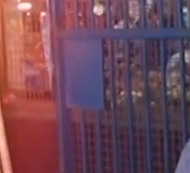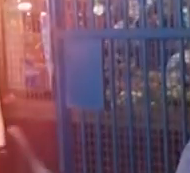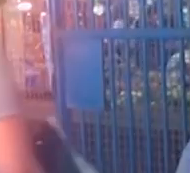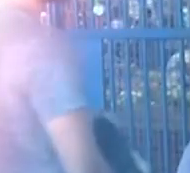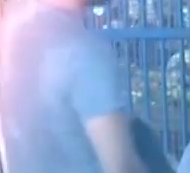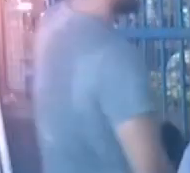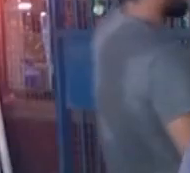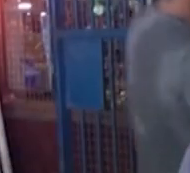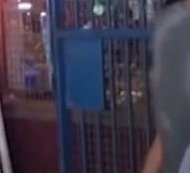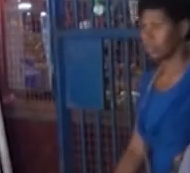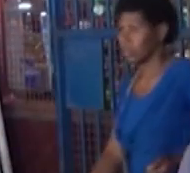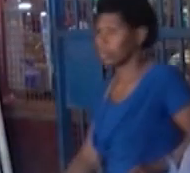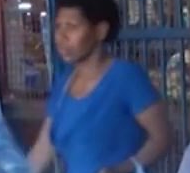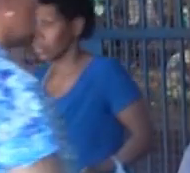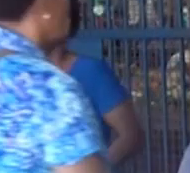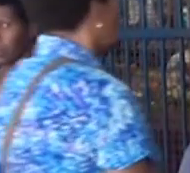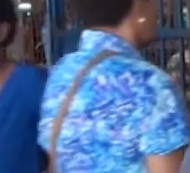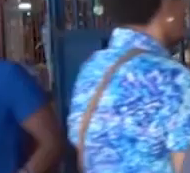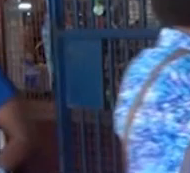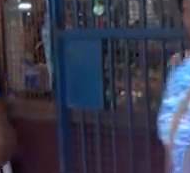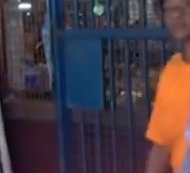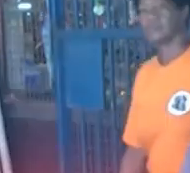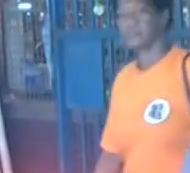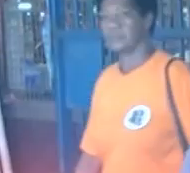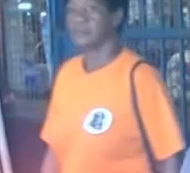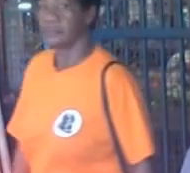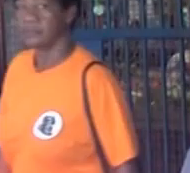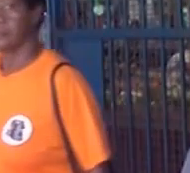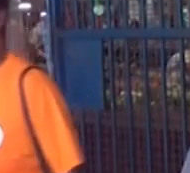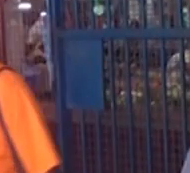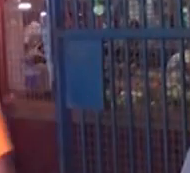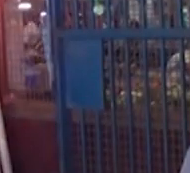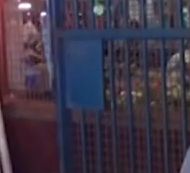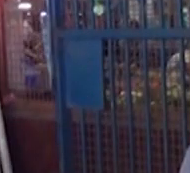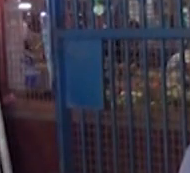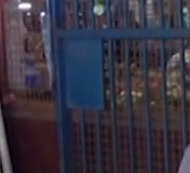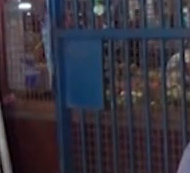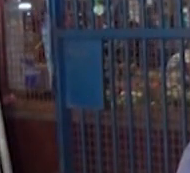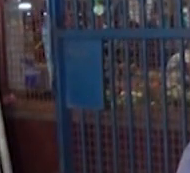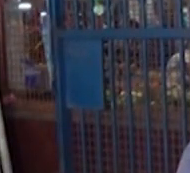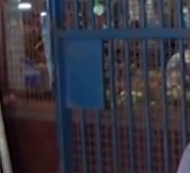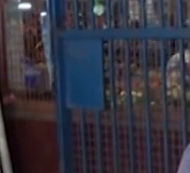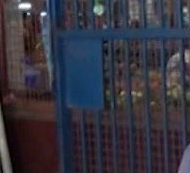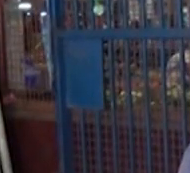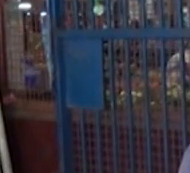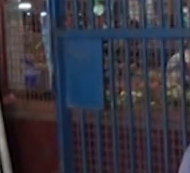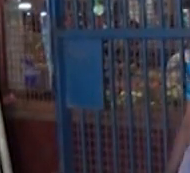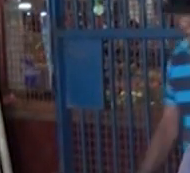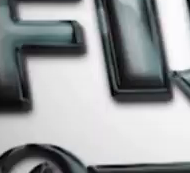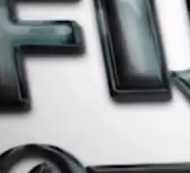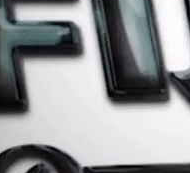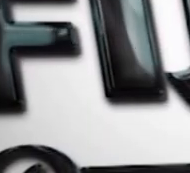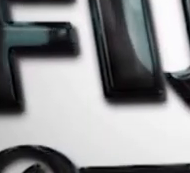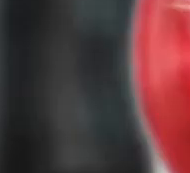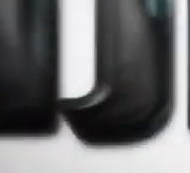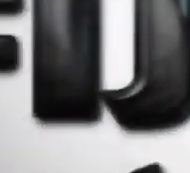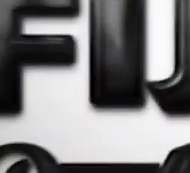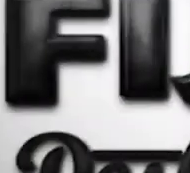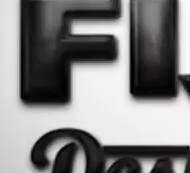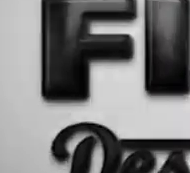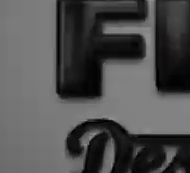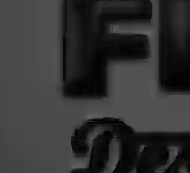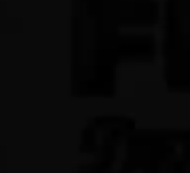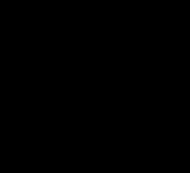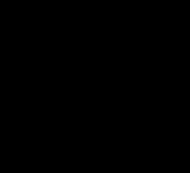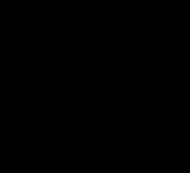कुमार साहब ने नाइक है गोंगवा लेबू लटोका रेडियो फीजी 2 में पुराना गाना लगे हमें बहुत अच्छा लगे रेडियो फीजी